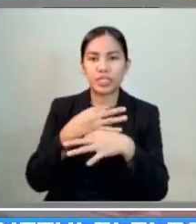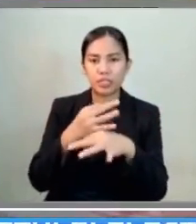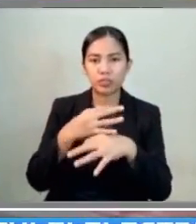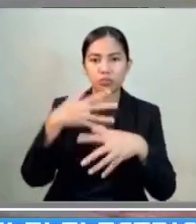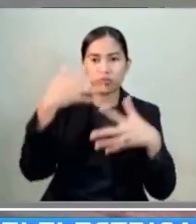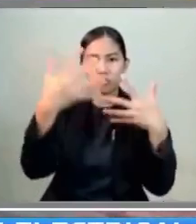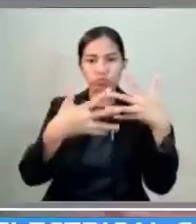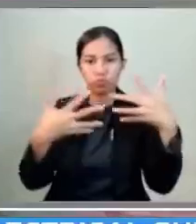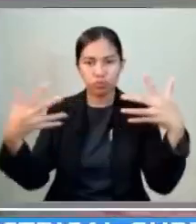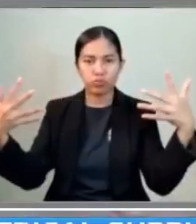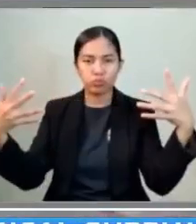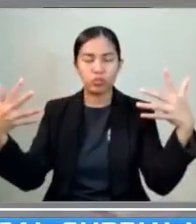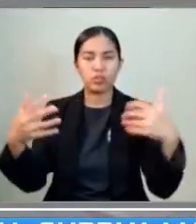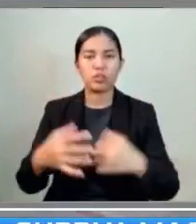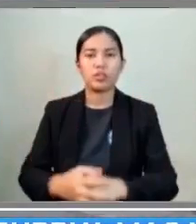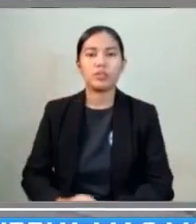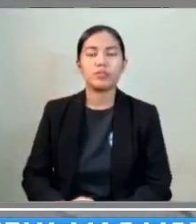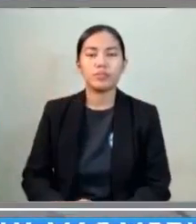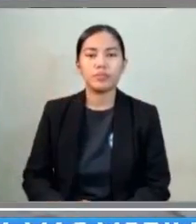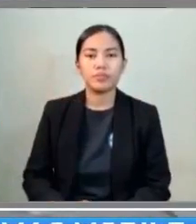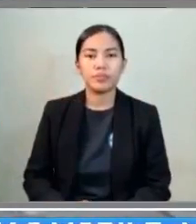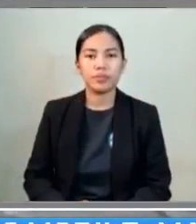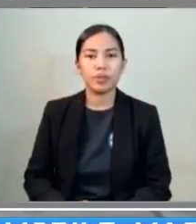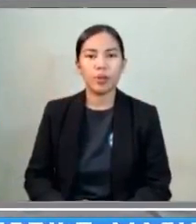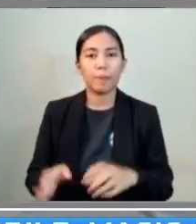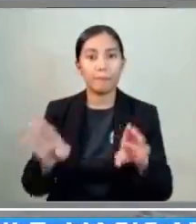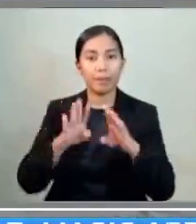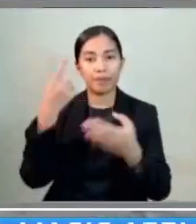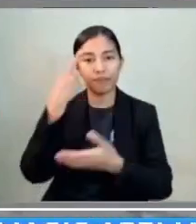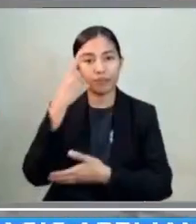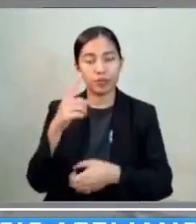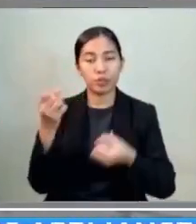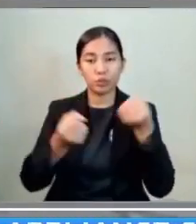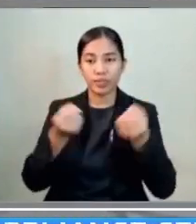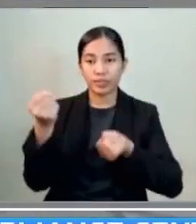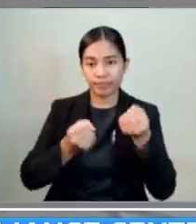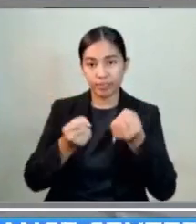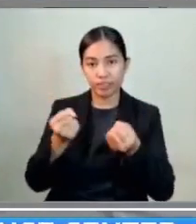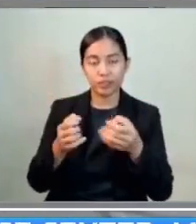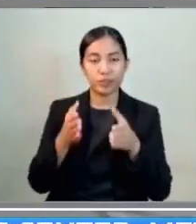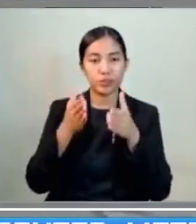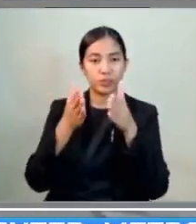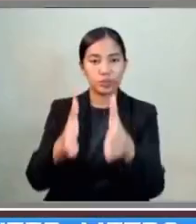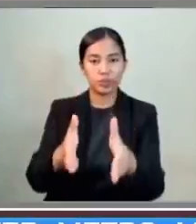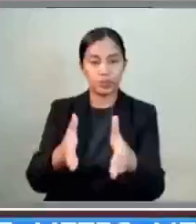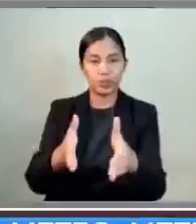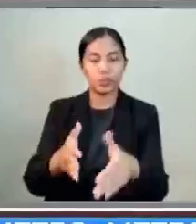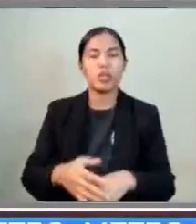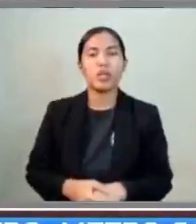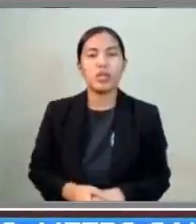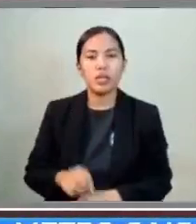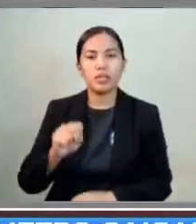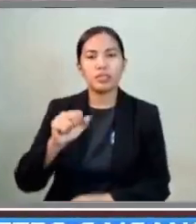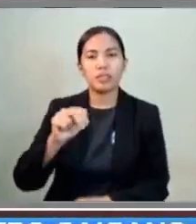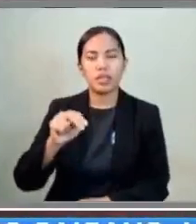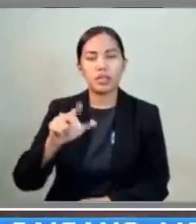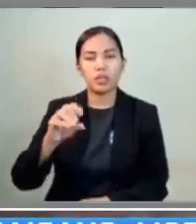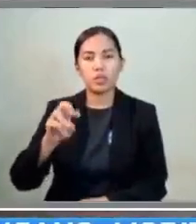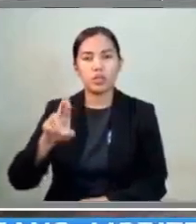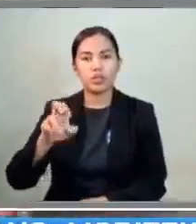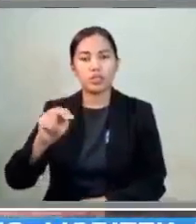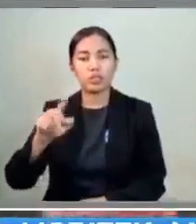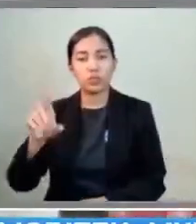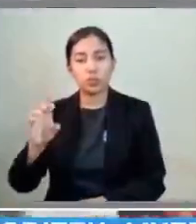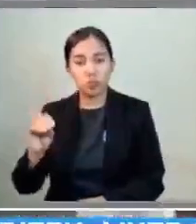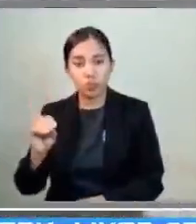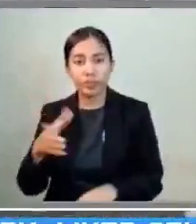Ruiz. Bukas naman sa mga motorista ang Plaza San Lorenzo Ruiz at Quintin Paredes Street. May mga nakaantabay ding truck